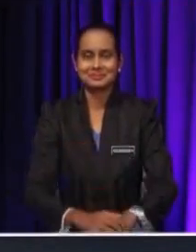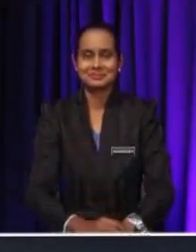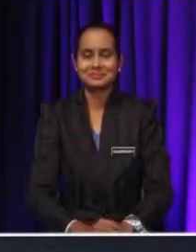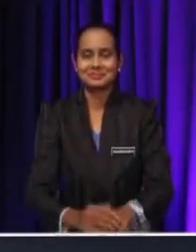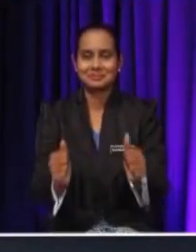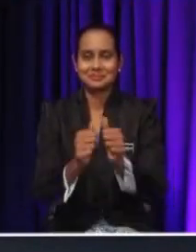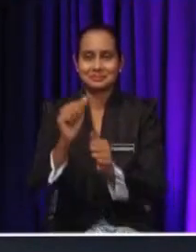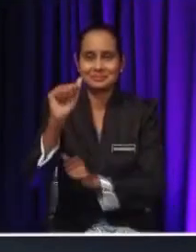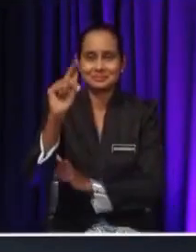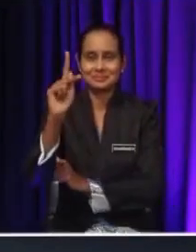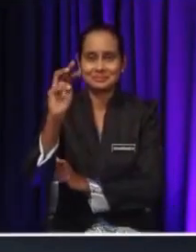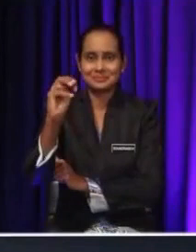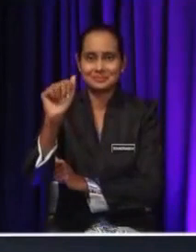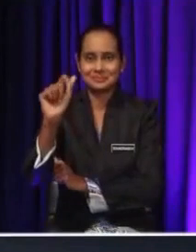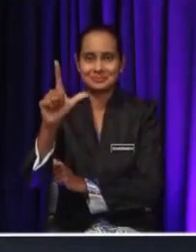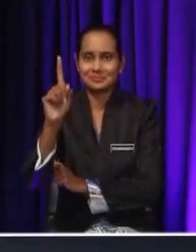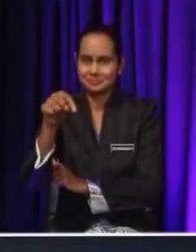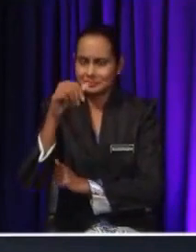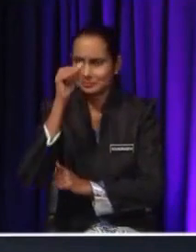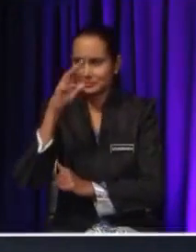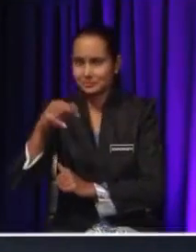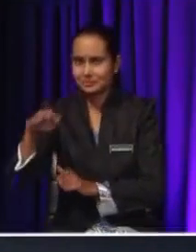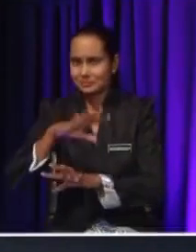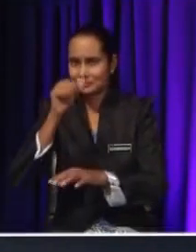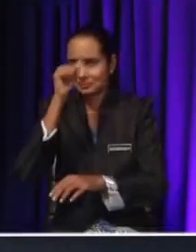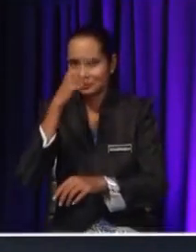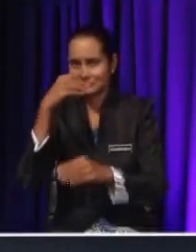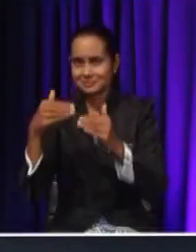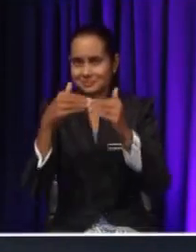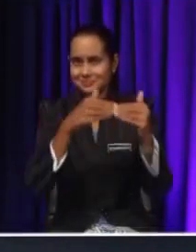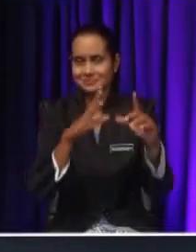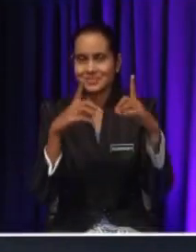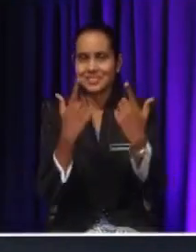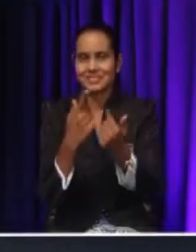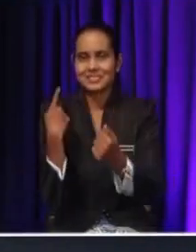Wah Oke kita sambung balik kelas kita